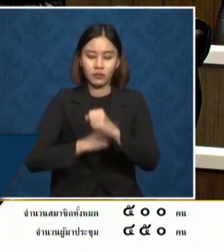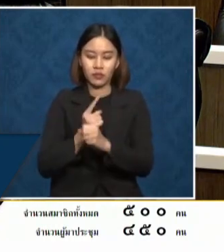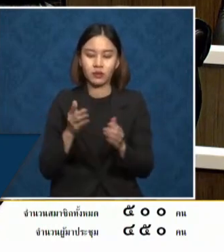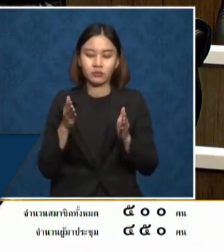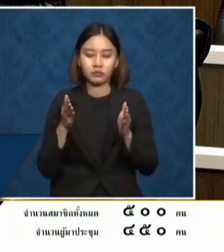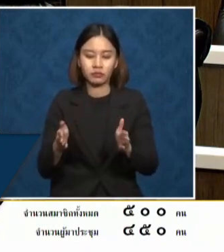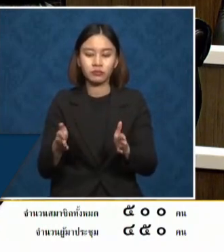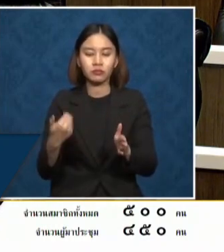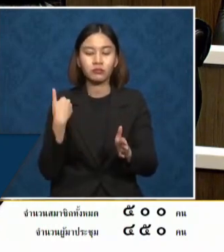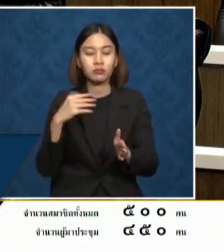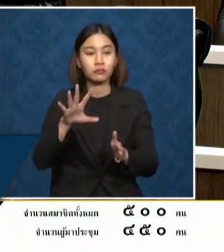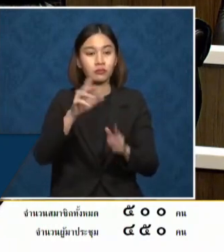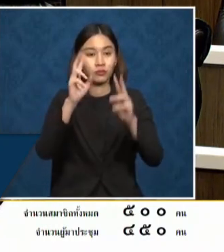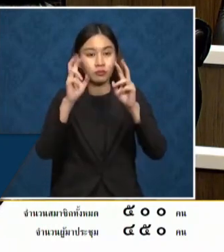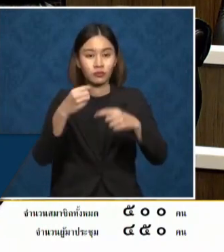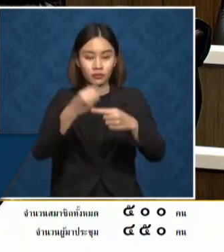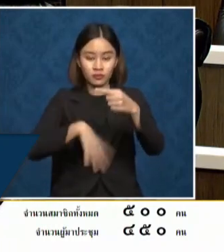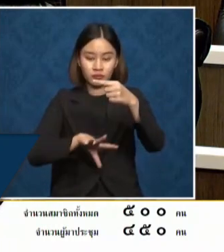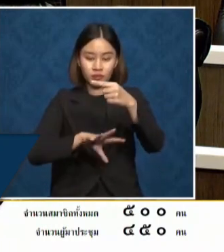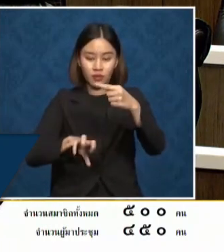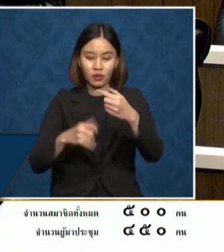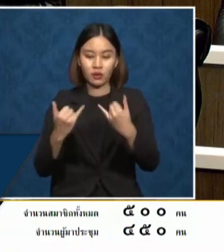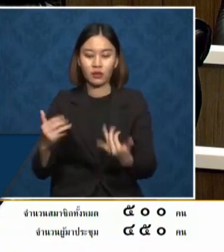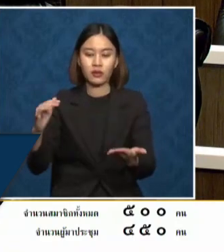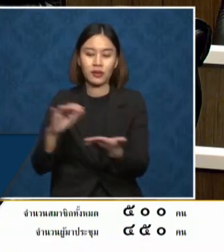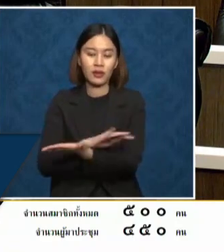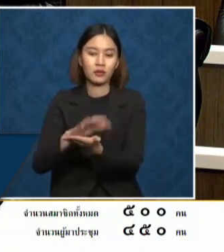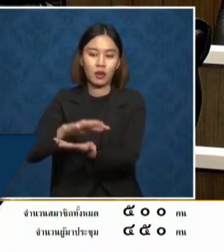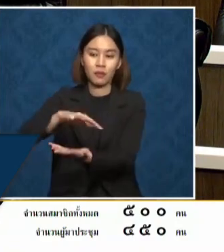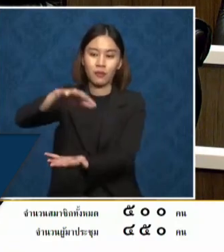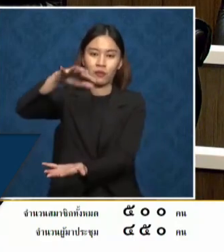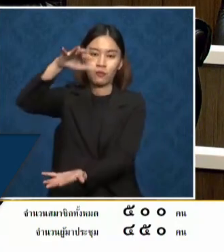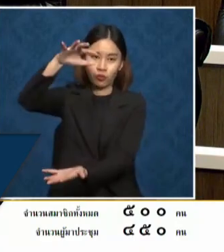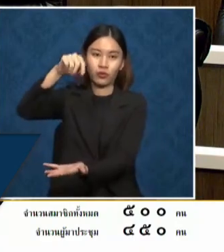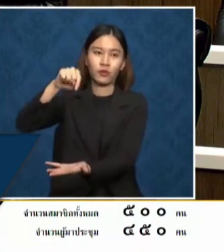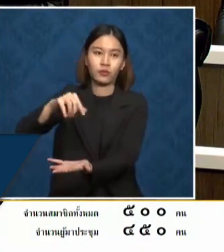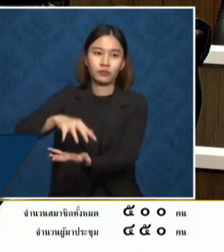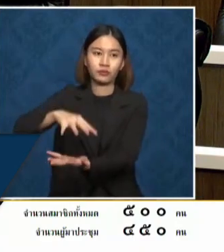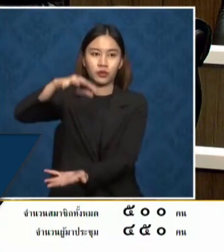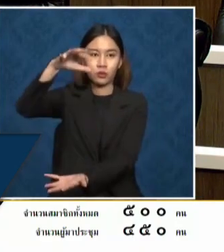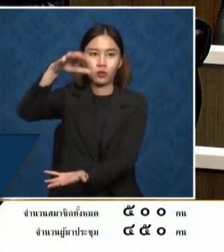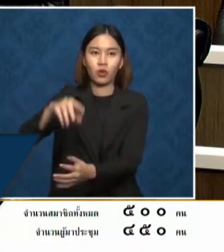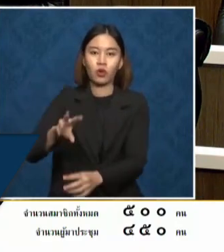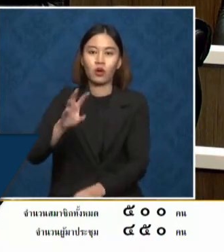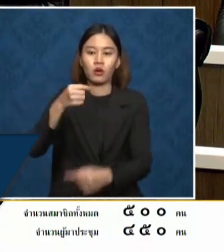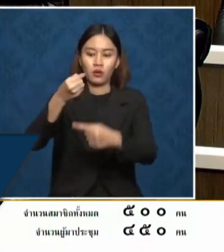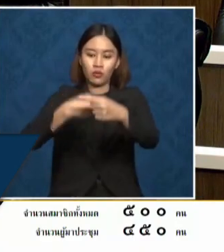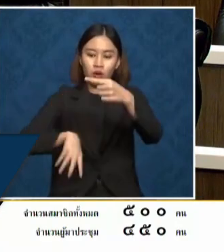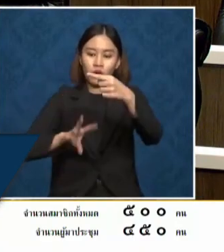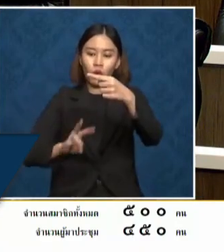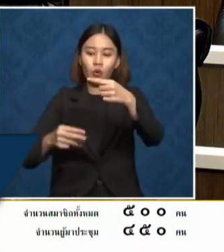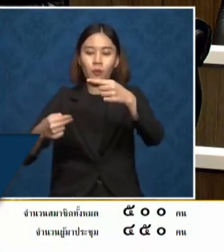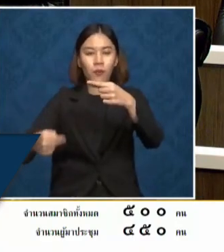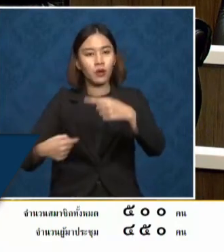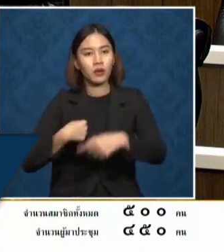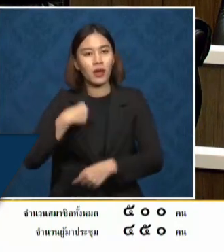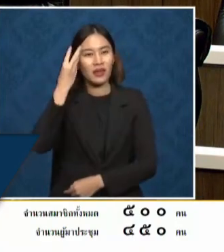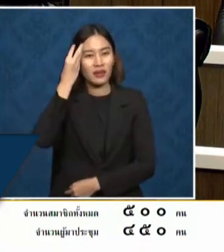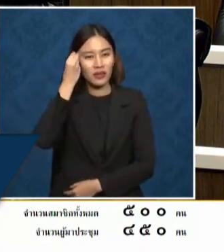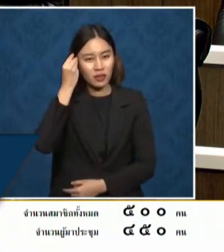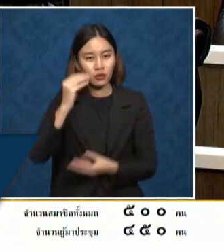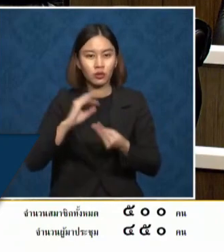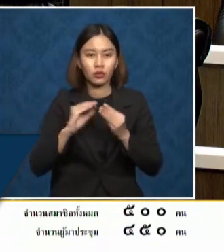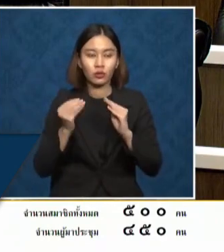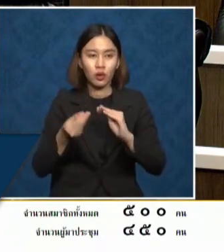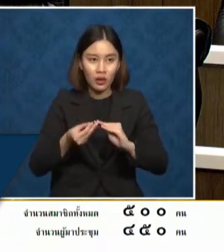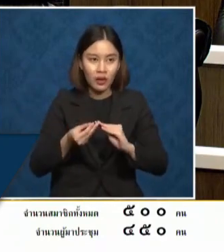เกิน 500เรื่องแต่เอกสารที่ค้างอยู่เที่กรมอ่ะค่ะต้องง 60,000กว่าเรื่องเราคิดแค่ตัวเลขกลม